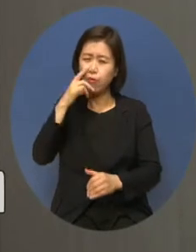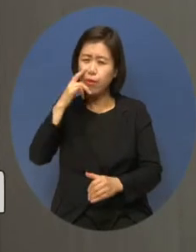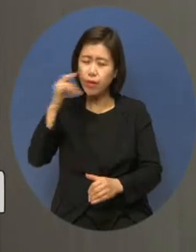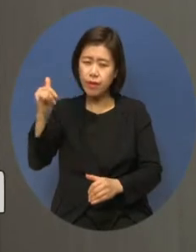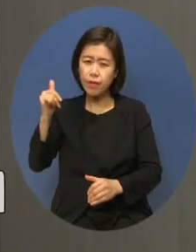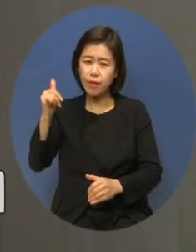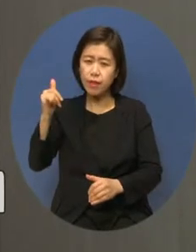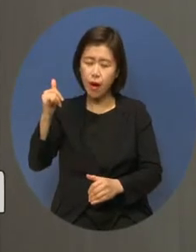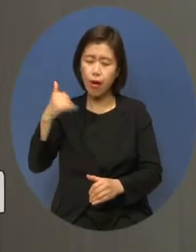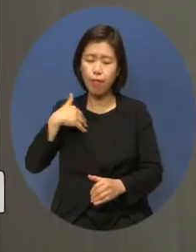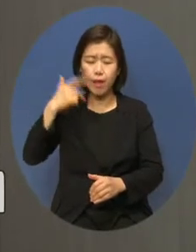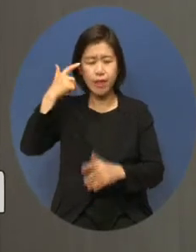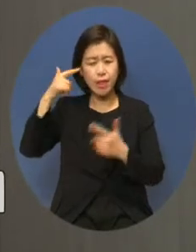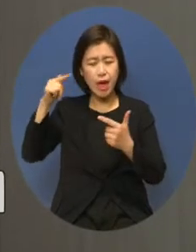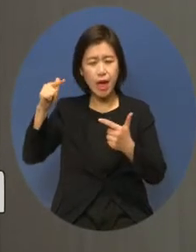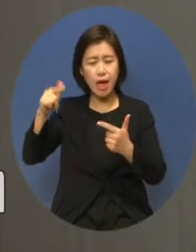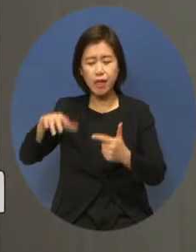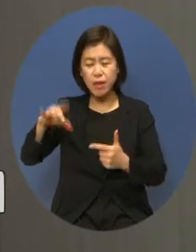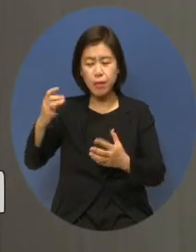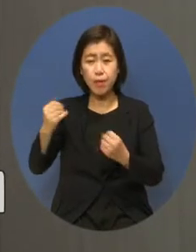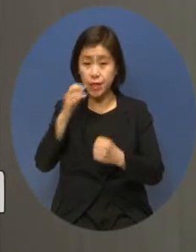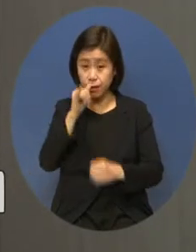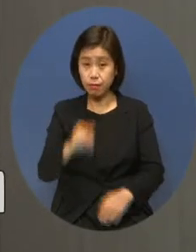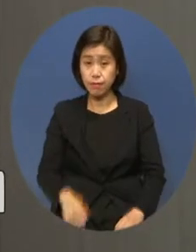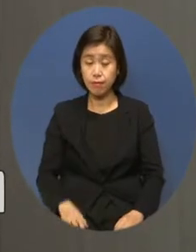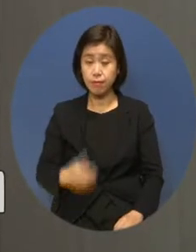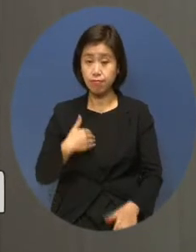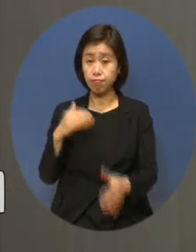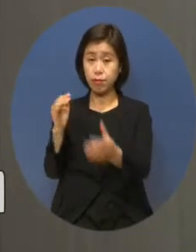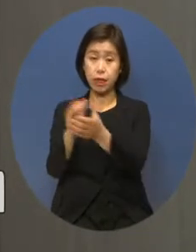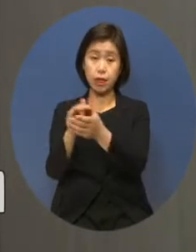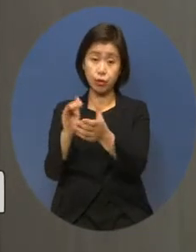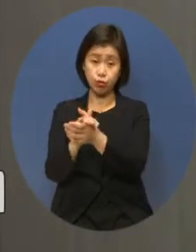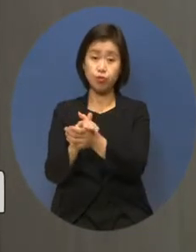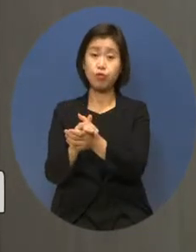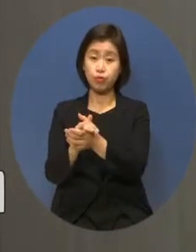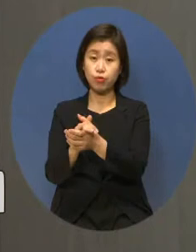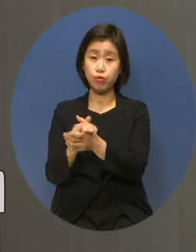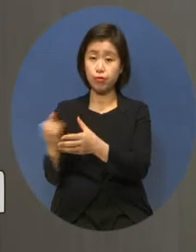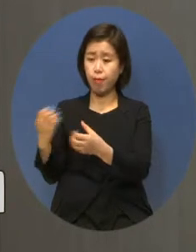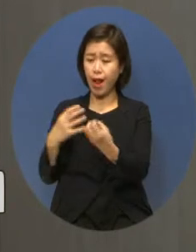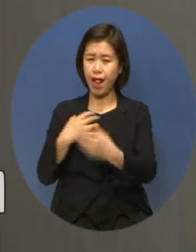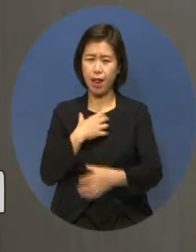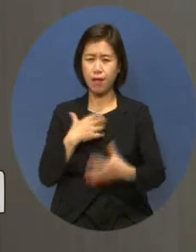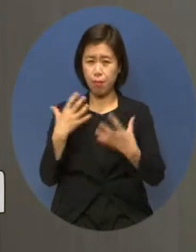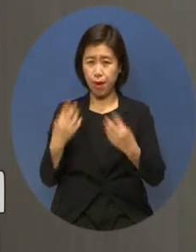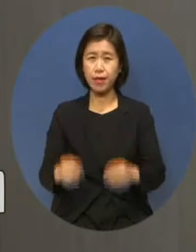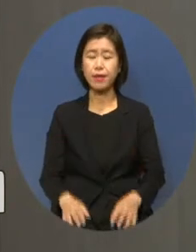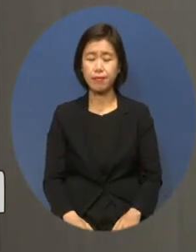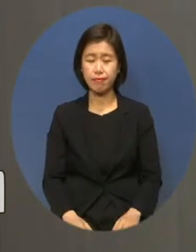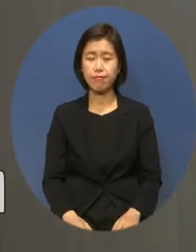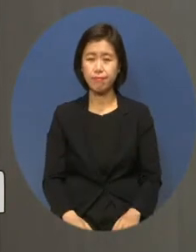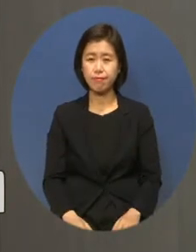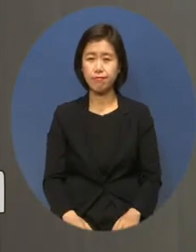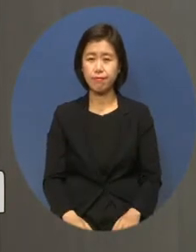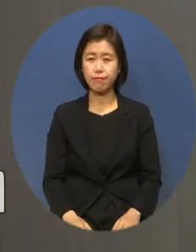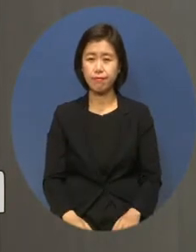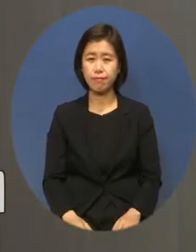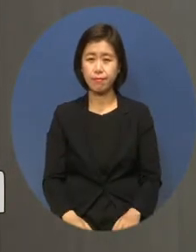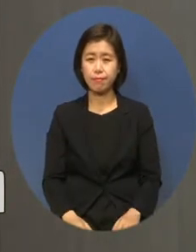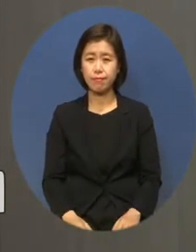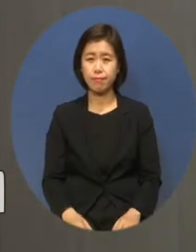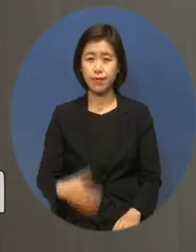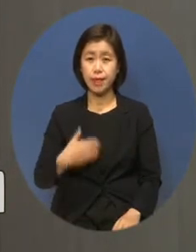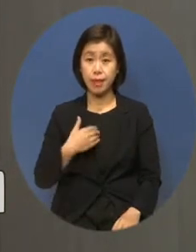반대를 많이 하셨고 친구들의 경우에도 걱정들을 많이 했죠. 왜냐면 제가 얼마나